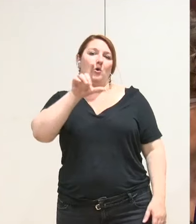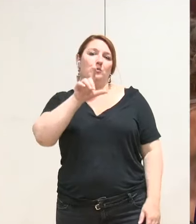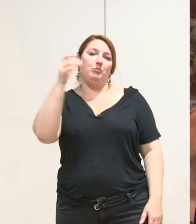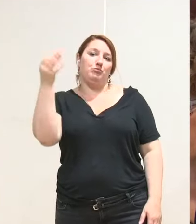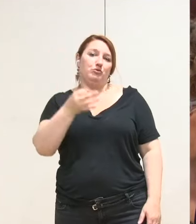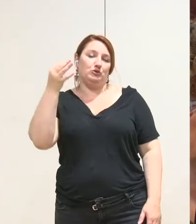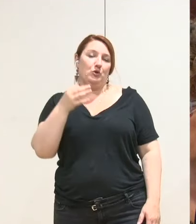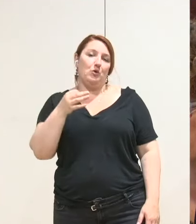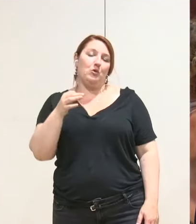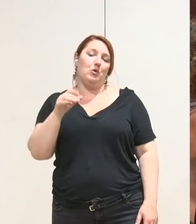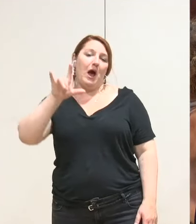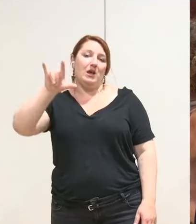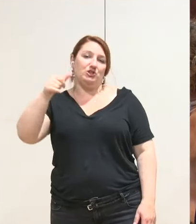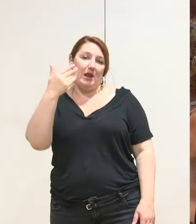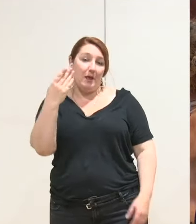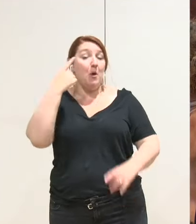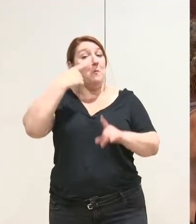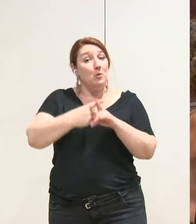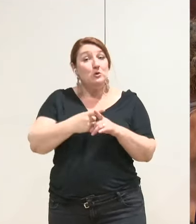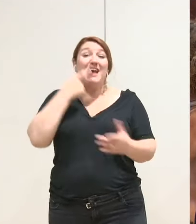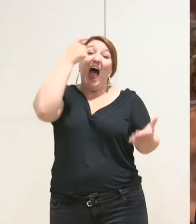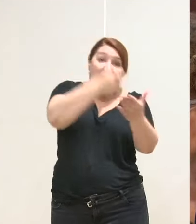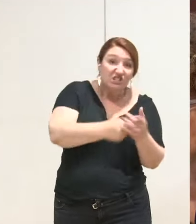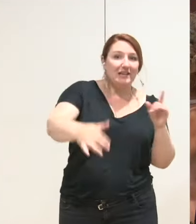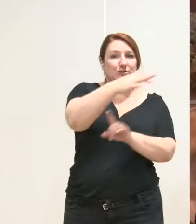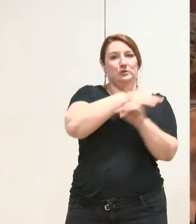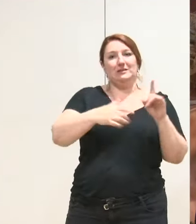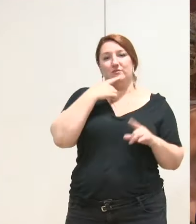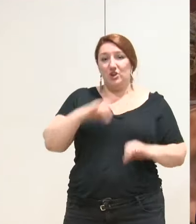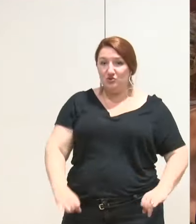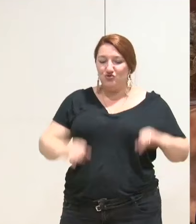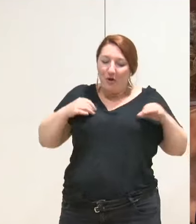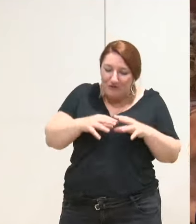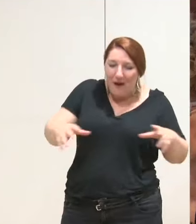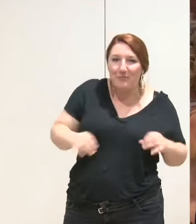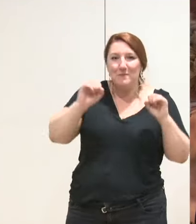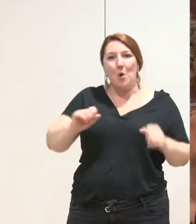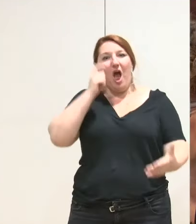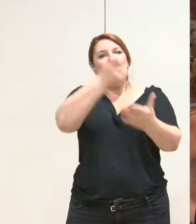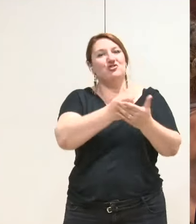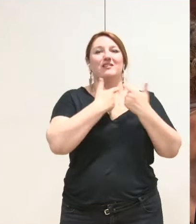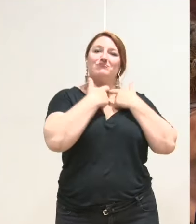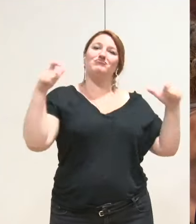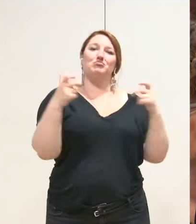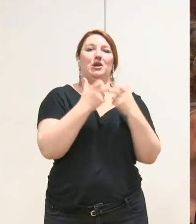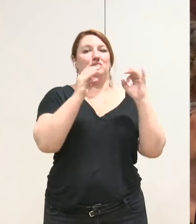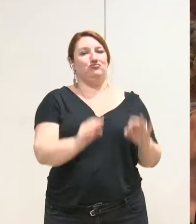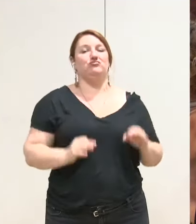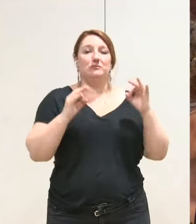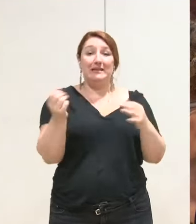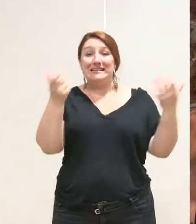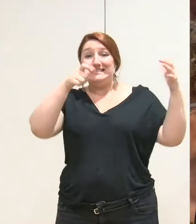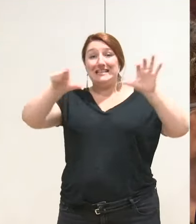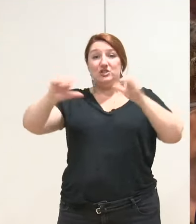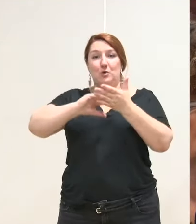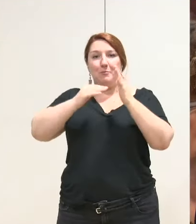accession sociale permettant à des jeunes ménages et bien d'avoir des des prix d'achat accessibles 700 m² de surface